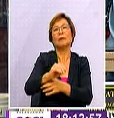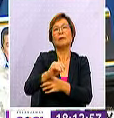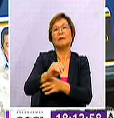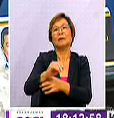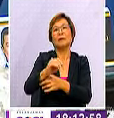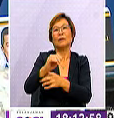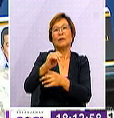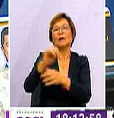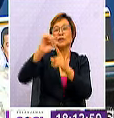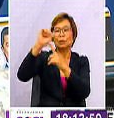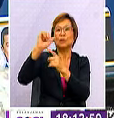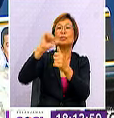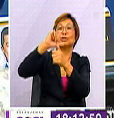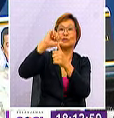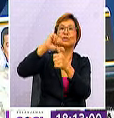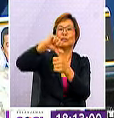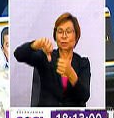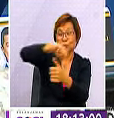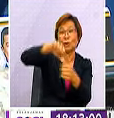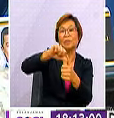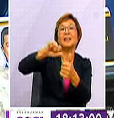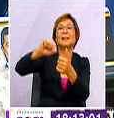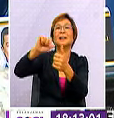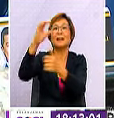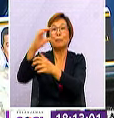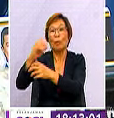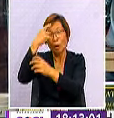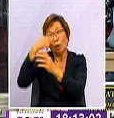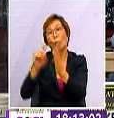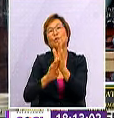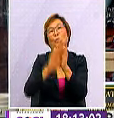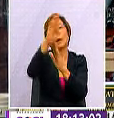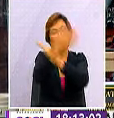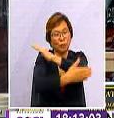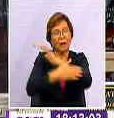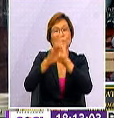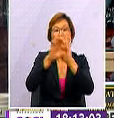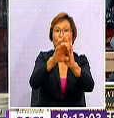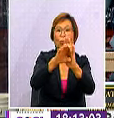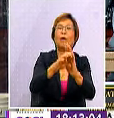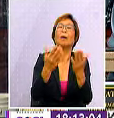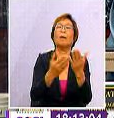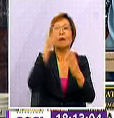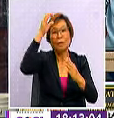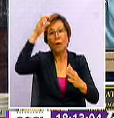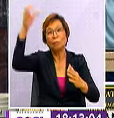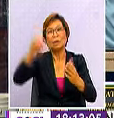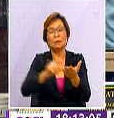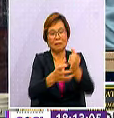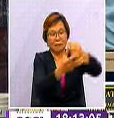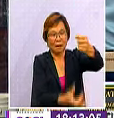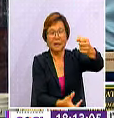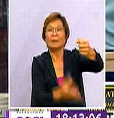perusahaan sosial atau social enterprise dalam agenda pembangunan negara. Sebagai contoh, melalui konsep geran